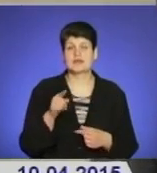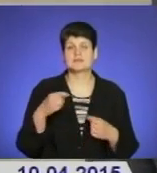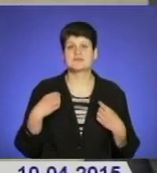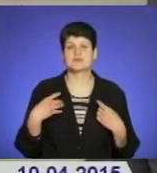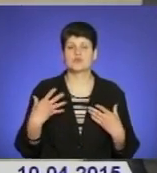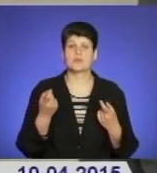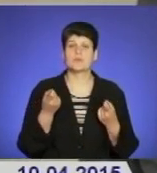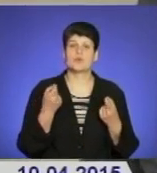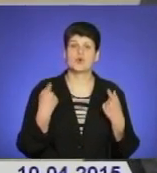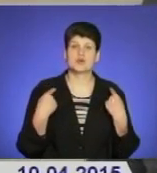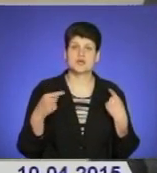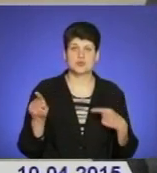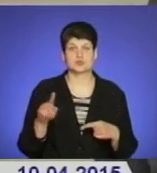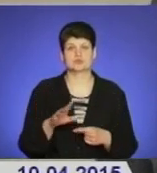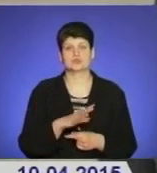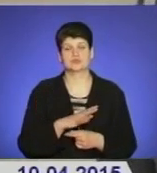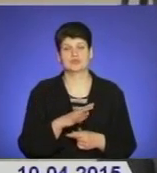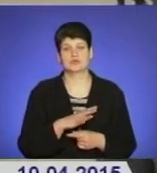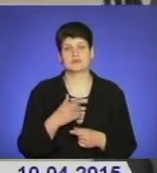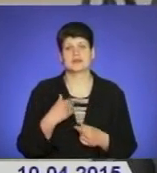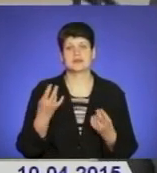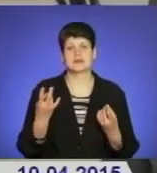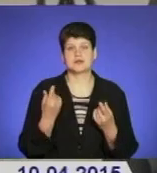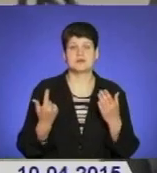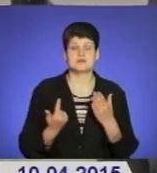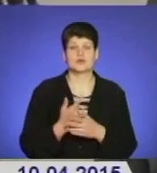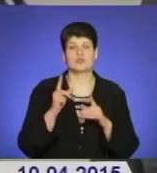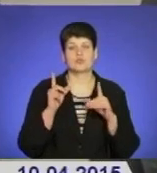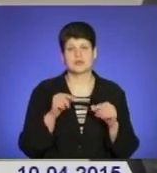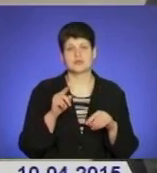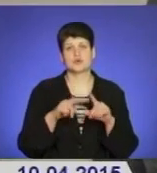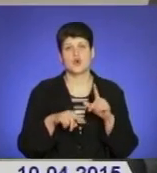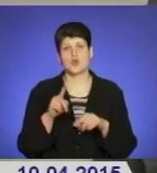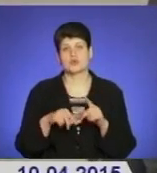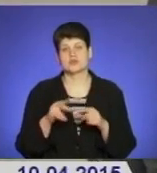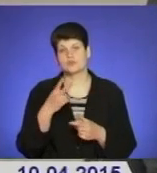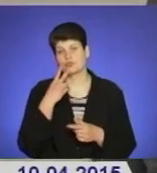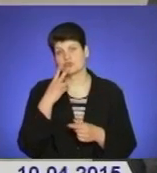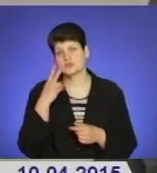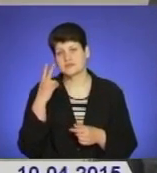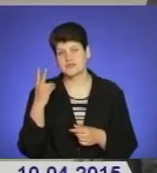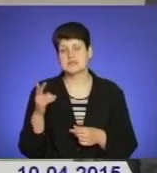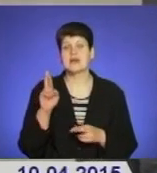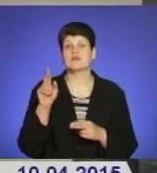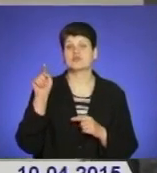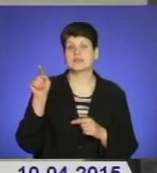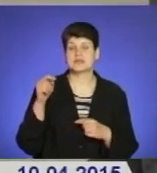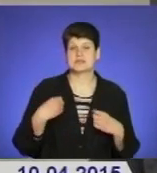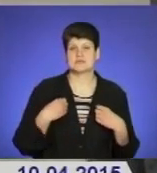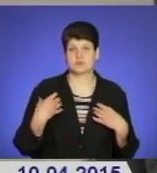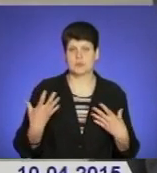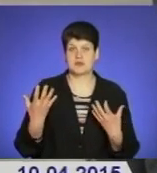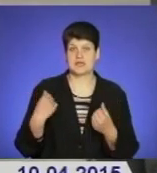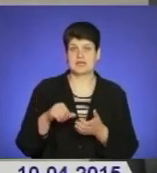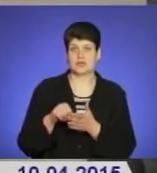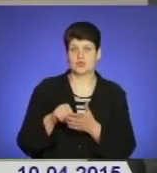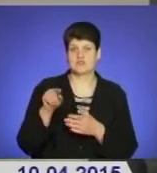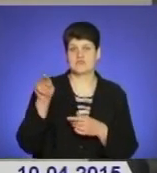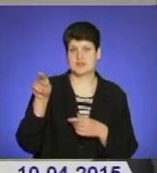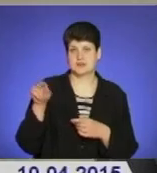святкування зовсім по-іншому проходило. Мені треба знову ж поїхати до родичів, подивитися, як вони святкують, прийняти участь в